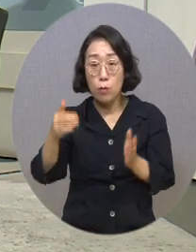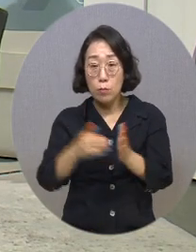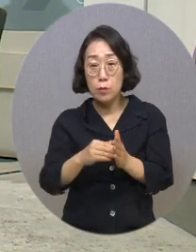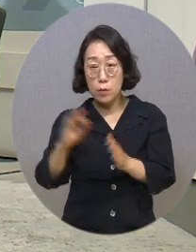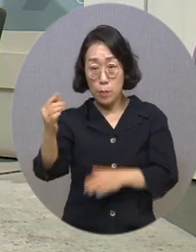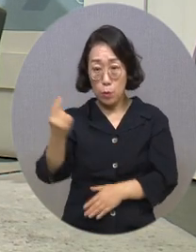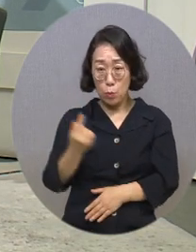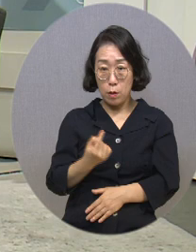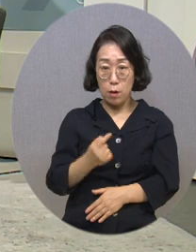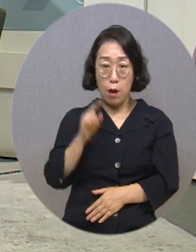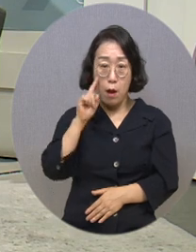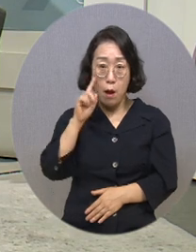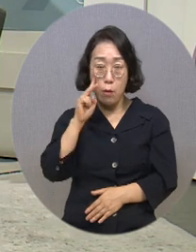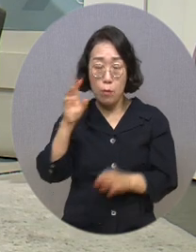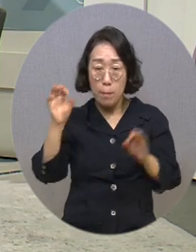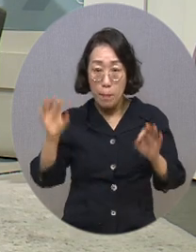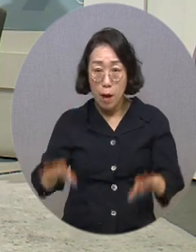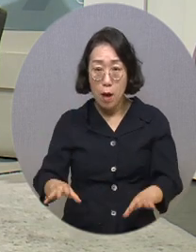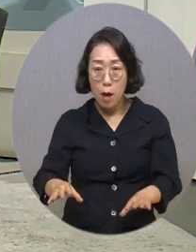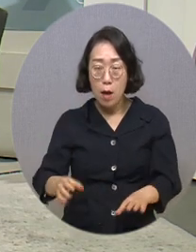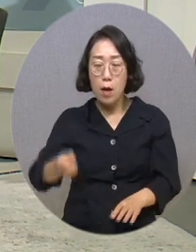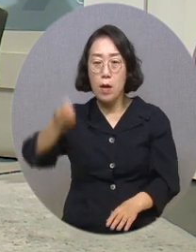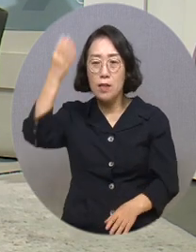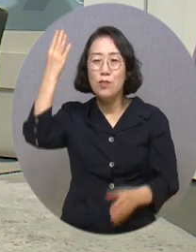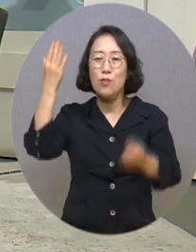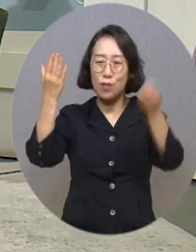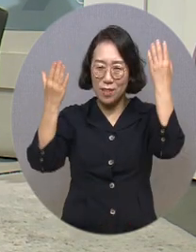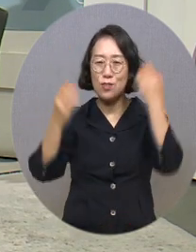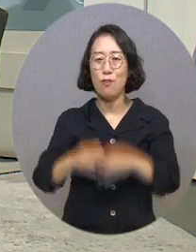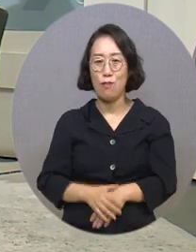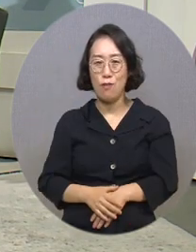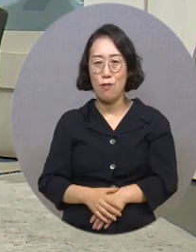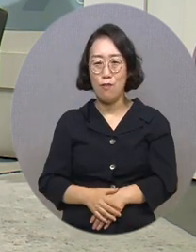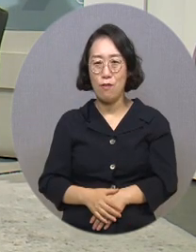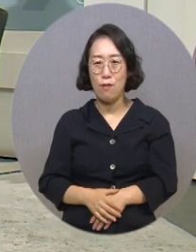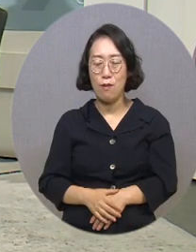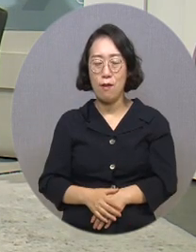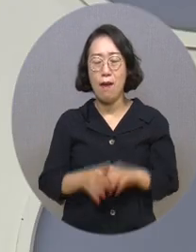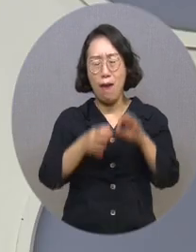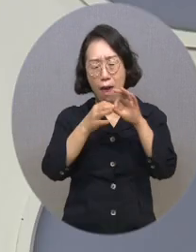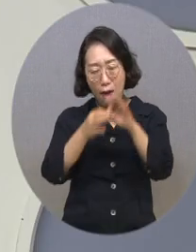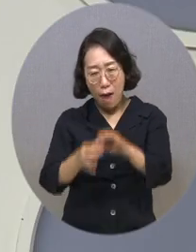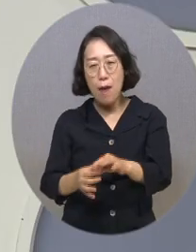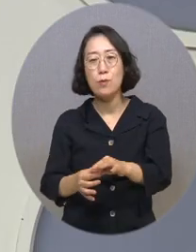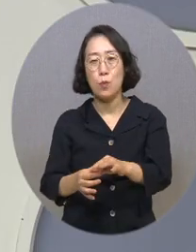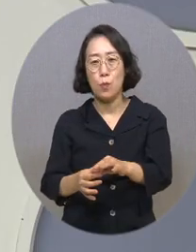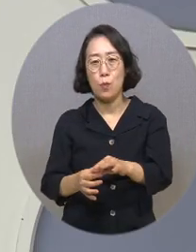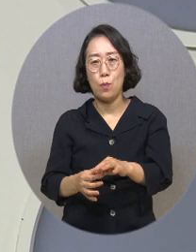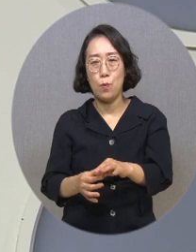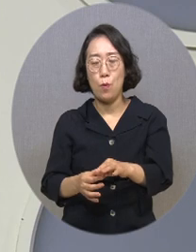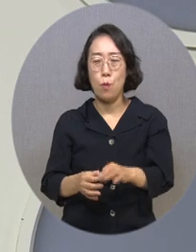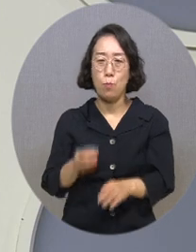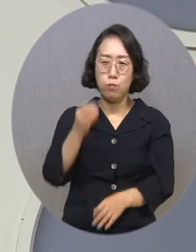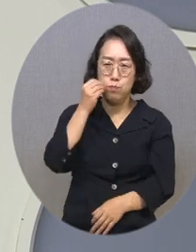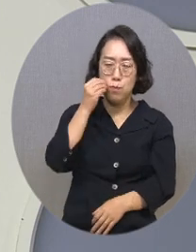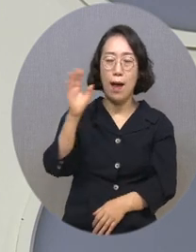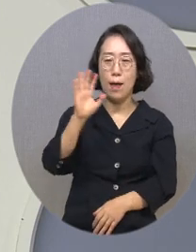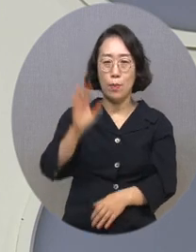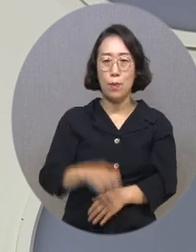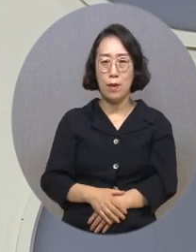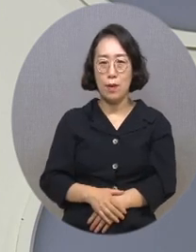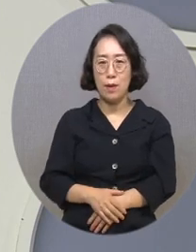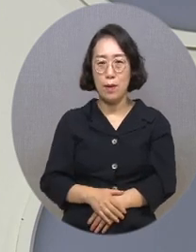집에 와서 사흘만 안 하면 다 잊어먹어요. 아. 그게 컴퓨터예요. 왜? 진행이 안 돼요. 그러기 때문에 지금 우리나라